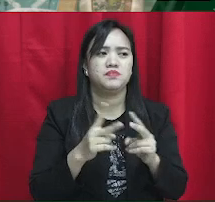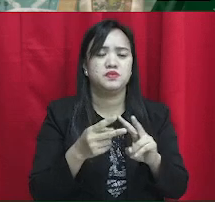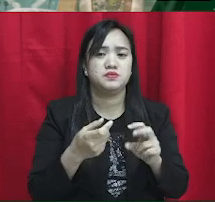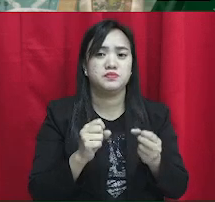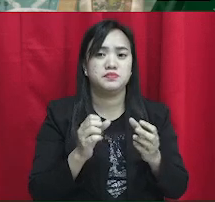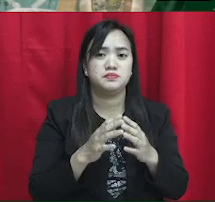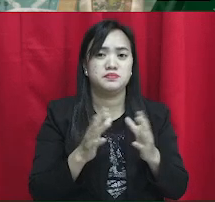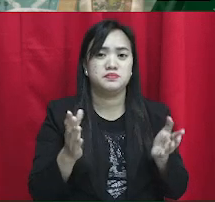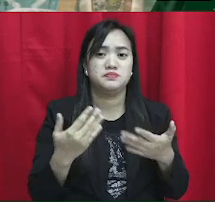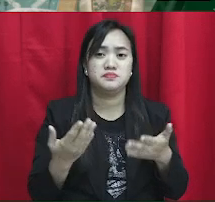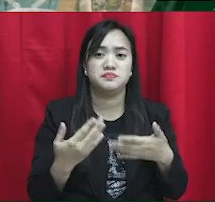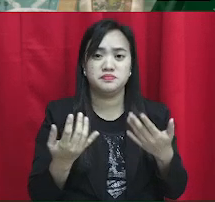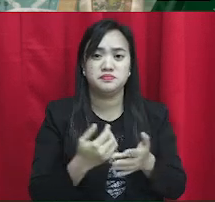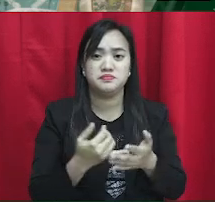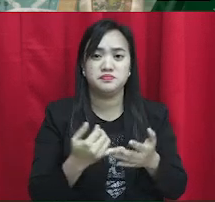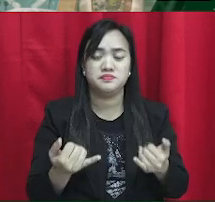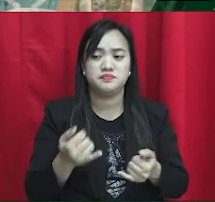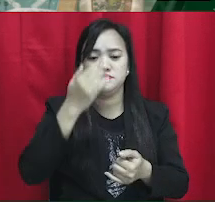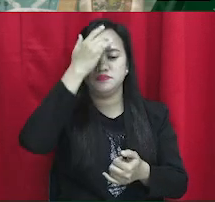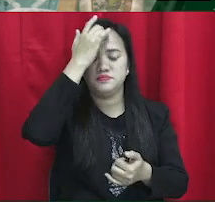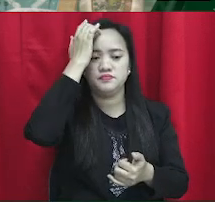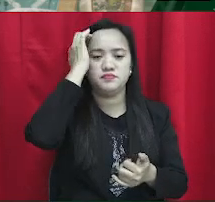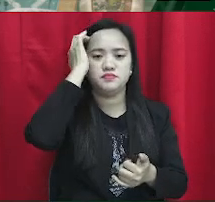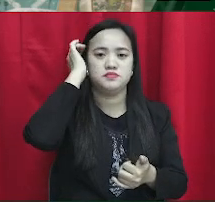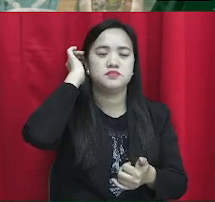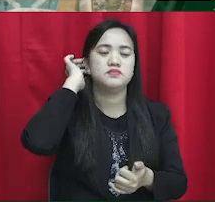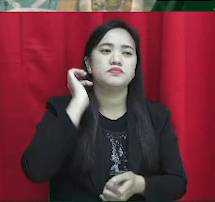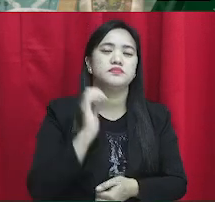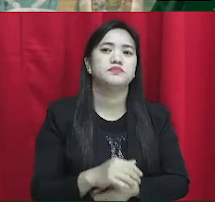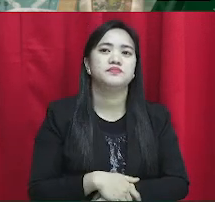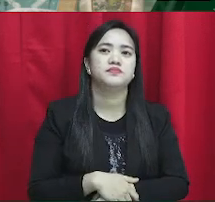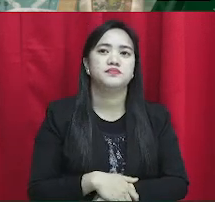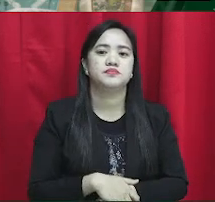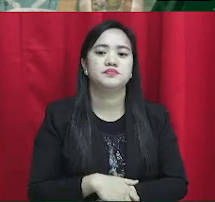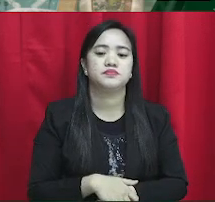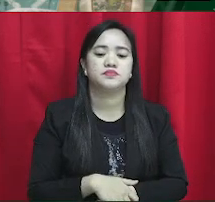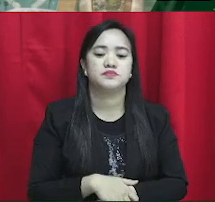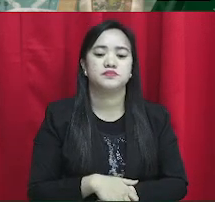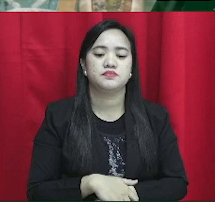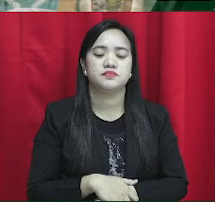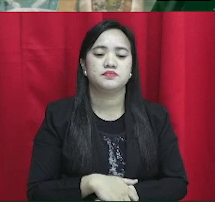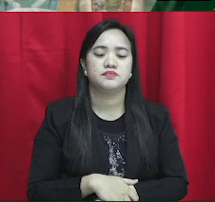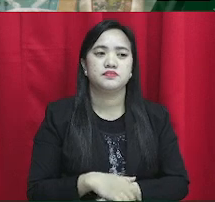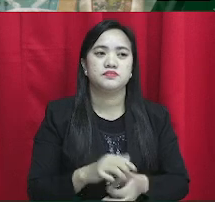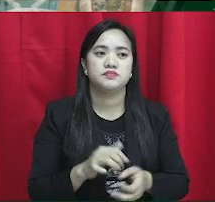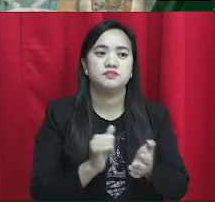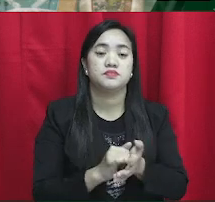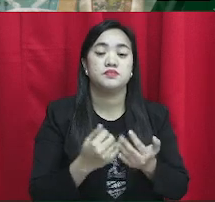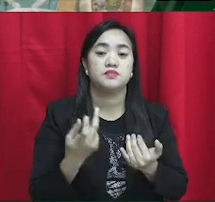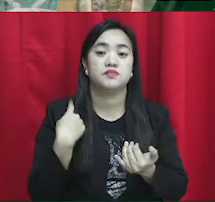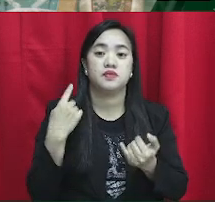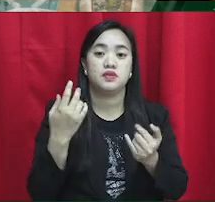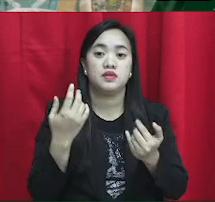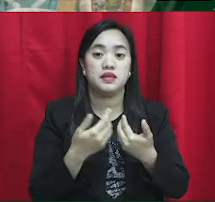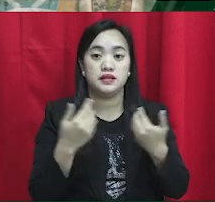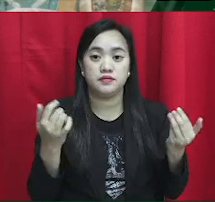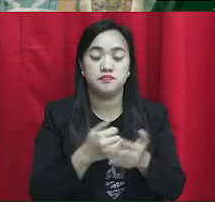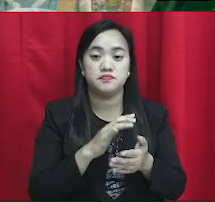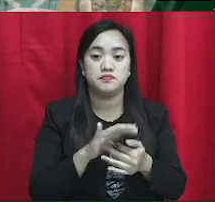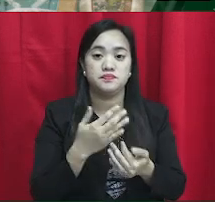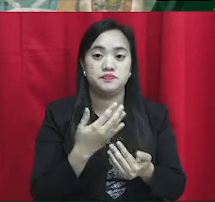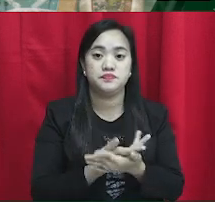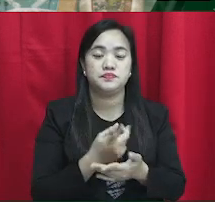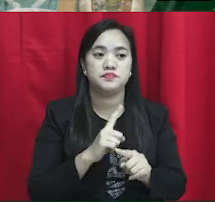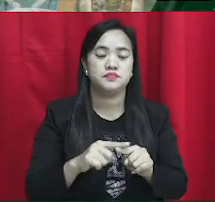Akalain nyo yung binanggit po niya kanina. Mm-mm. Ni nanay, no? Yung talagang nakahiwalay yung mga anak nila sa kanila.